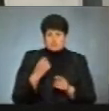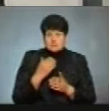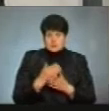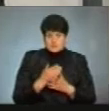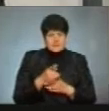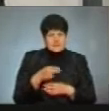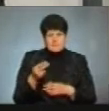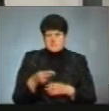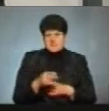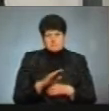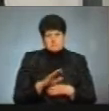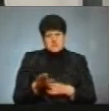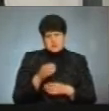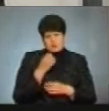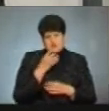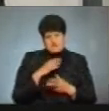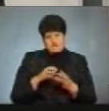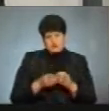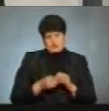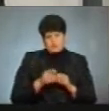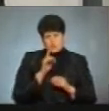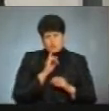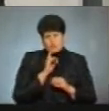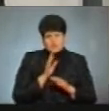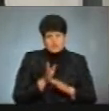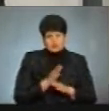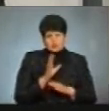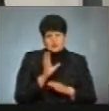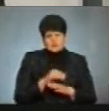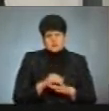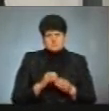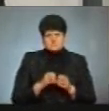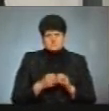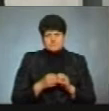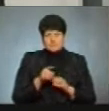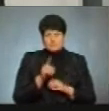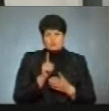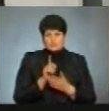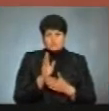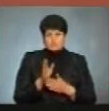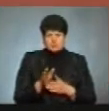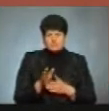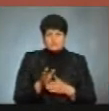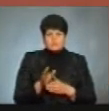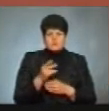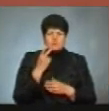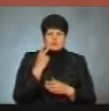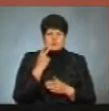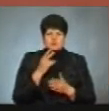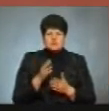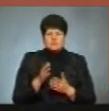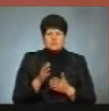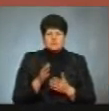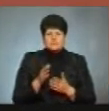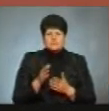порушення, він не підпише позитивного висновку, поки не усунуть всі неисправності. Воно повинно бути постійно